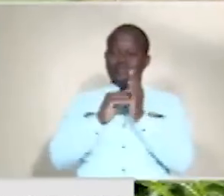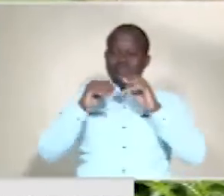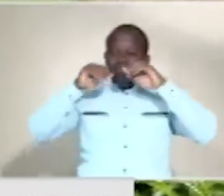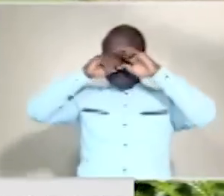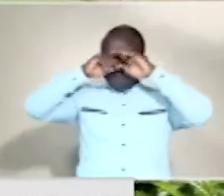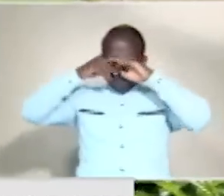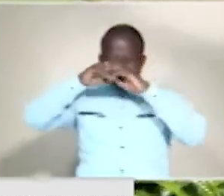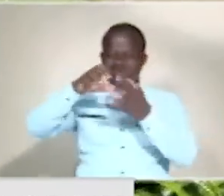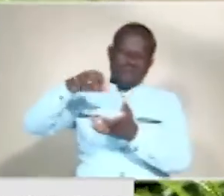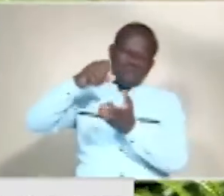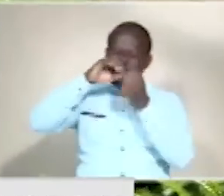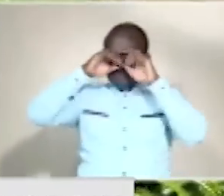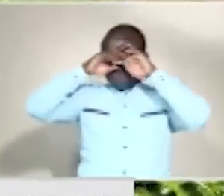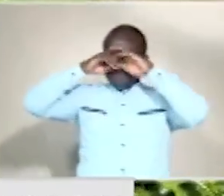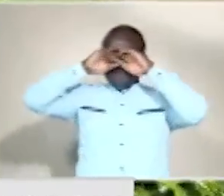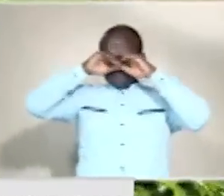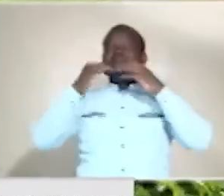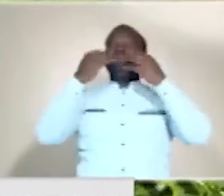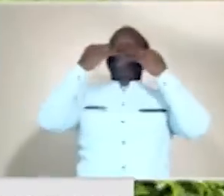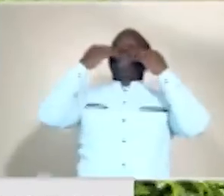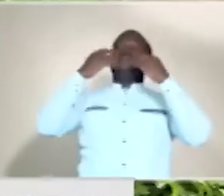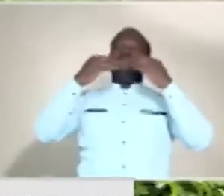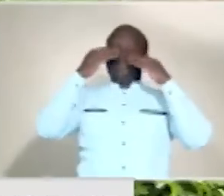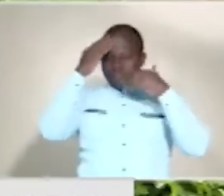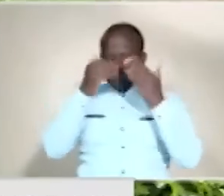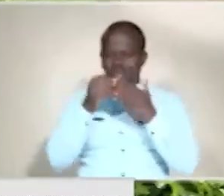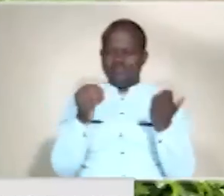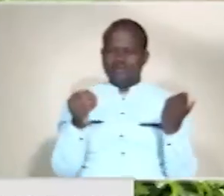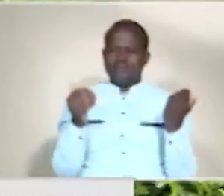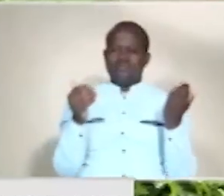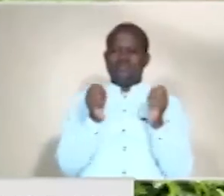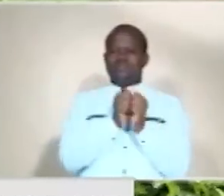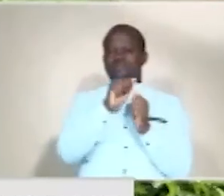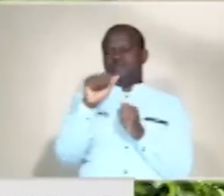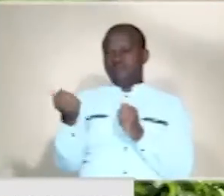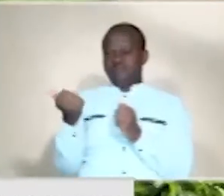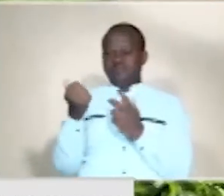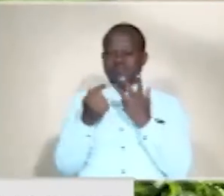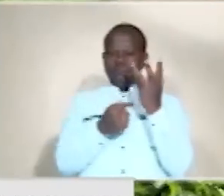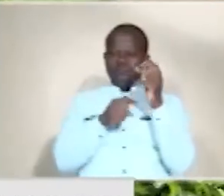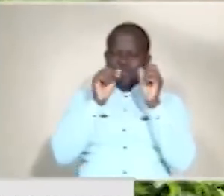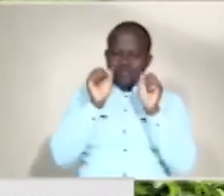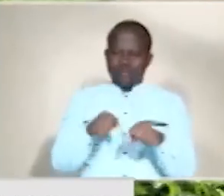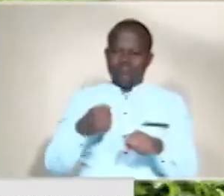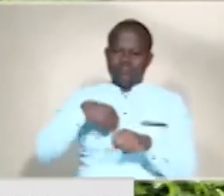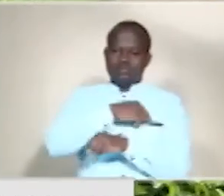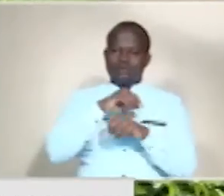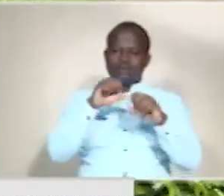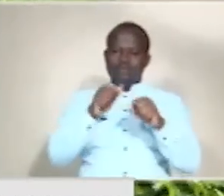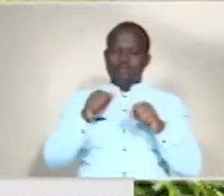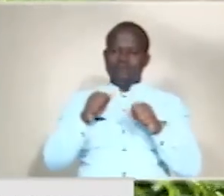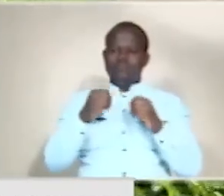kwicwa n'indwara z'uruhumekero kubera imyotsi n'ibindi bishobora gufata